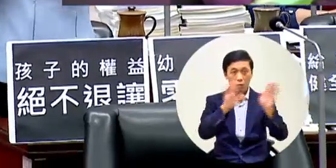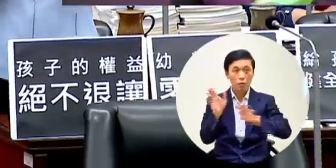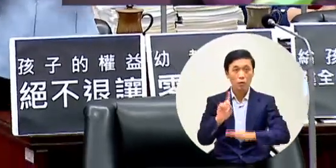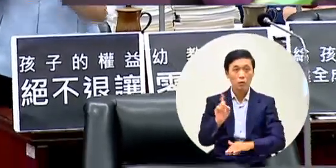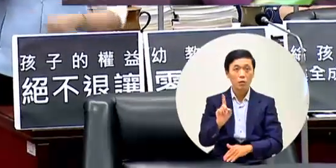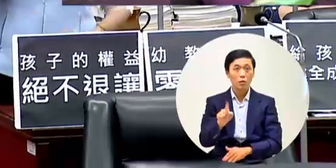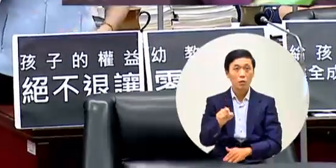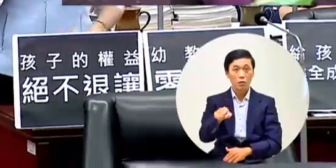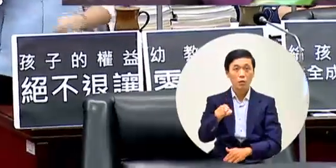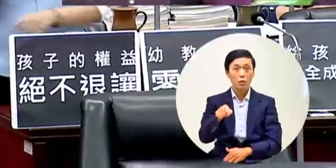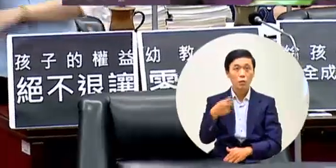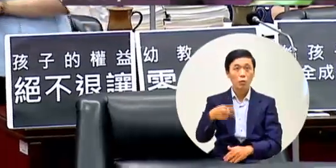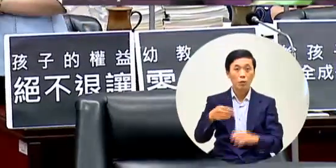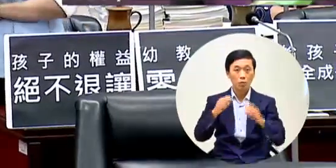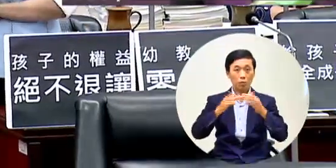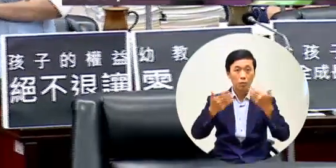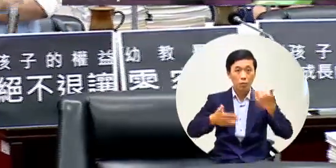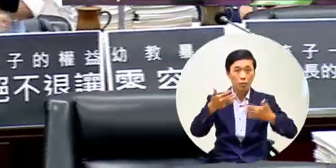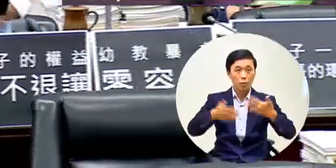这个来，我们放一次。